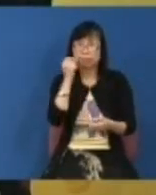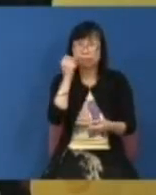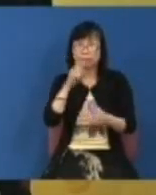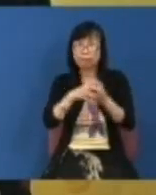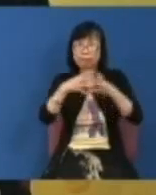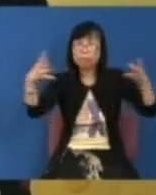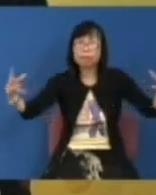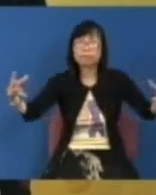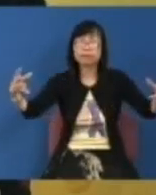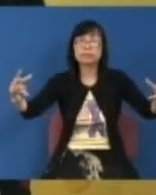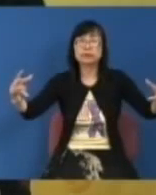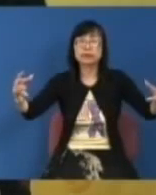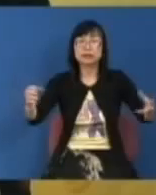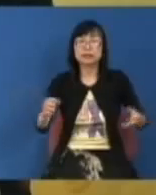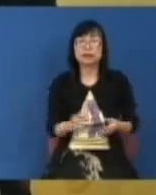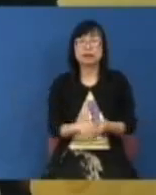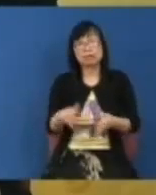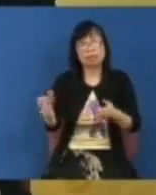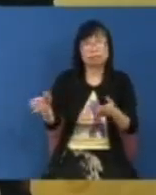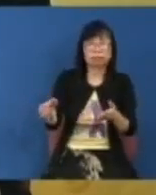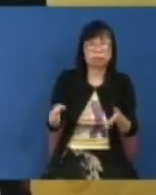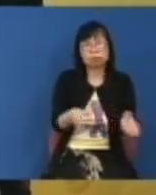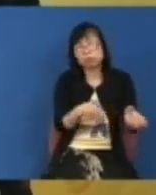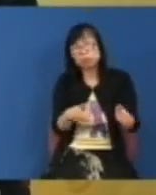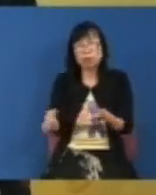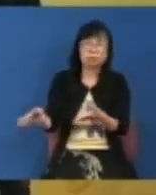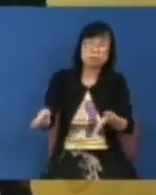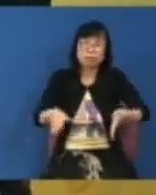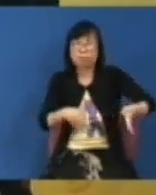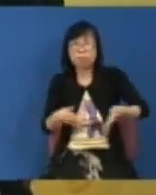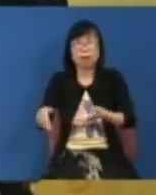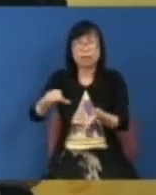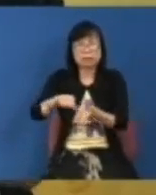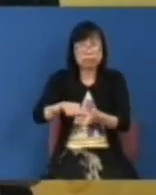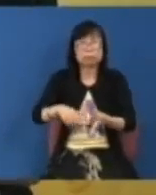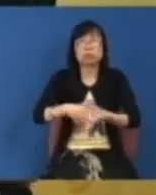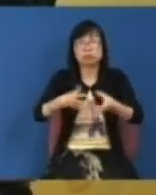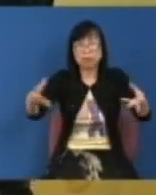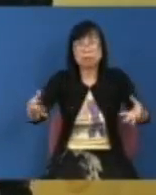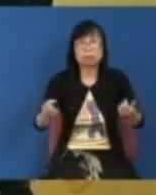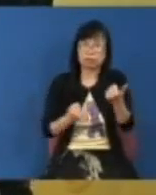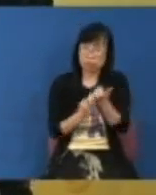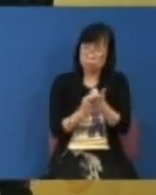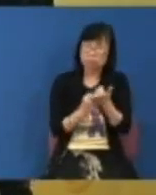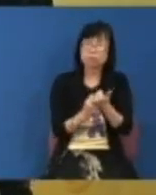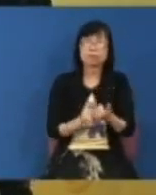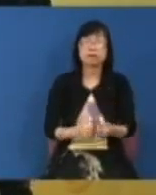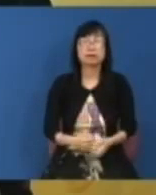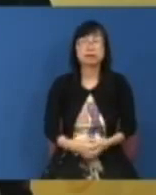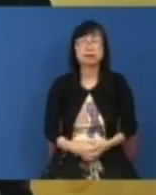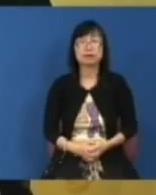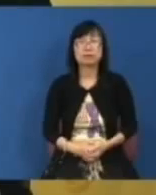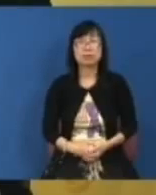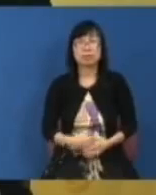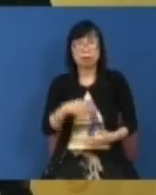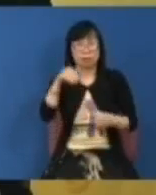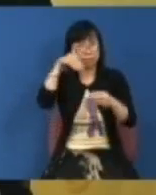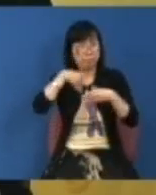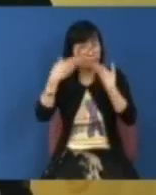取向，而只不過就係隨風擺漏啊，或者而家大勢所趨要行依樣嘢，佢先至支持嘅話，咁當然佢俾選